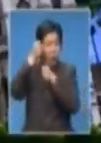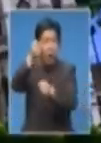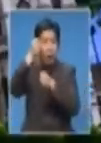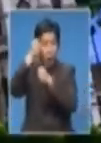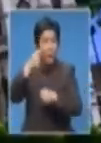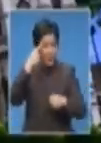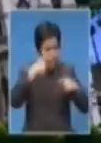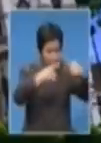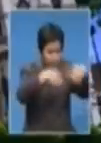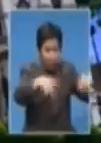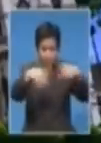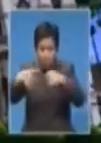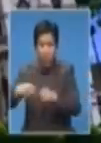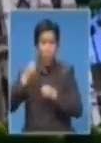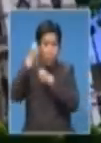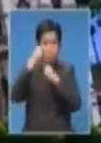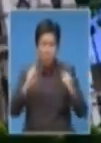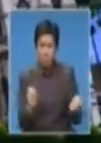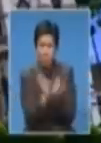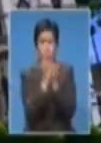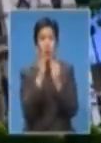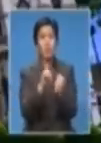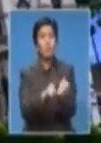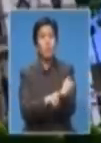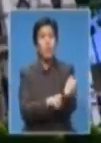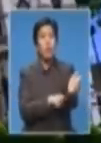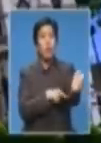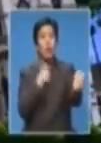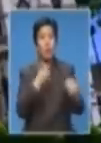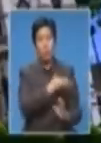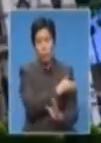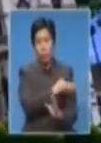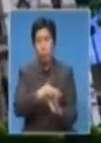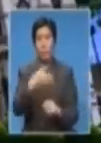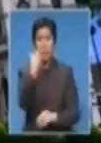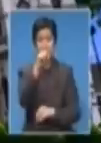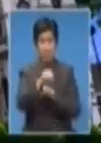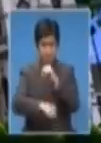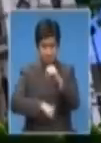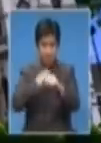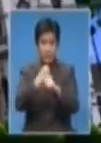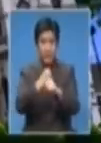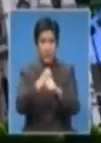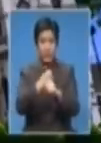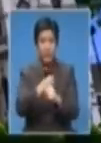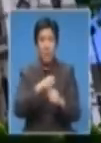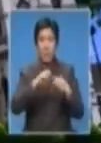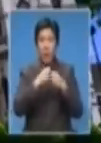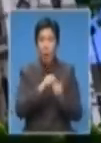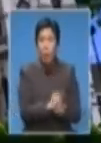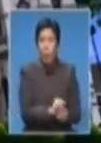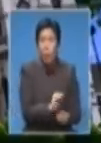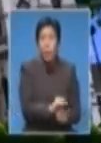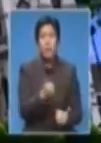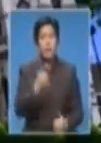างความคิดแล้วก็ซึ่งมันเกิดเป็นเวลานานมาแล้วไม่น้อยกว่า10ปีนะครับในช่วงที่เกิดขึ้นมาแล้วนั้นก็คงไม่ต้อง